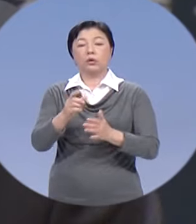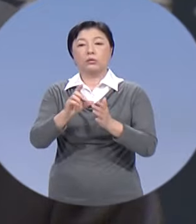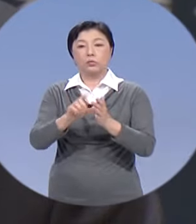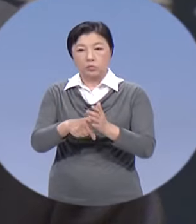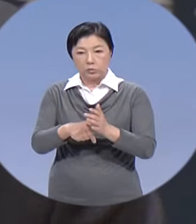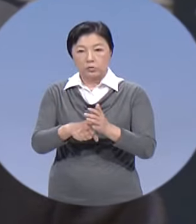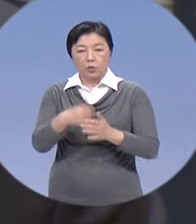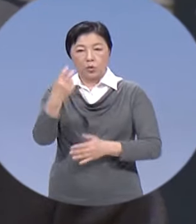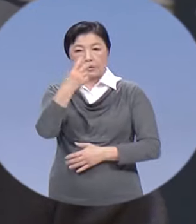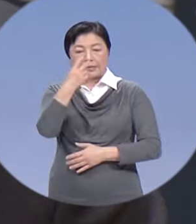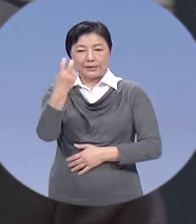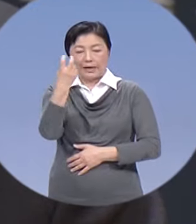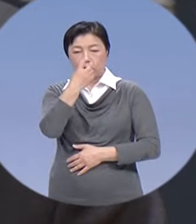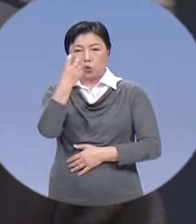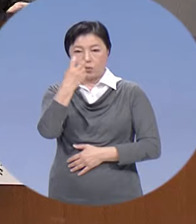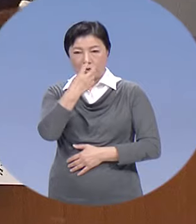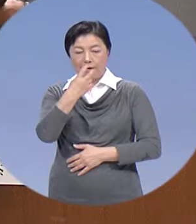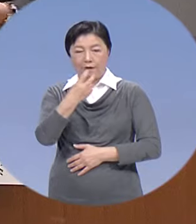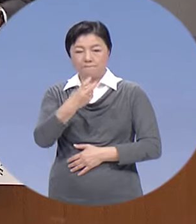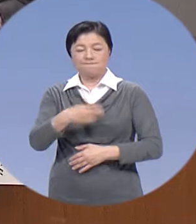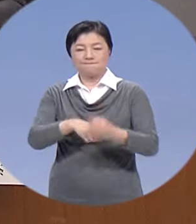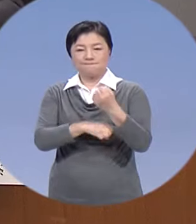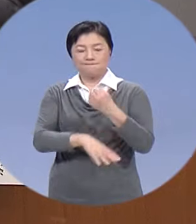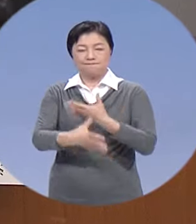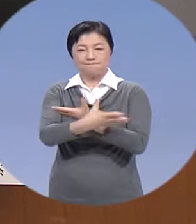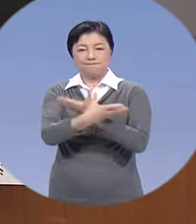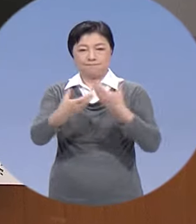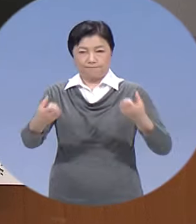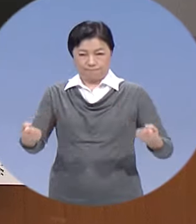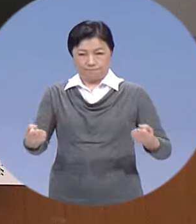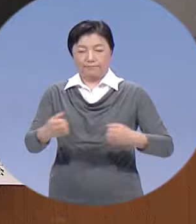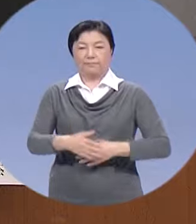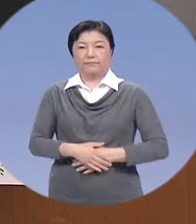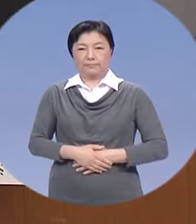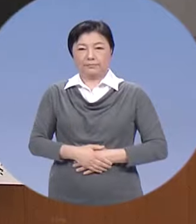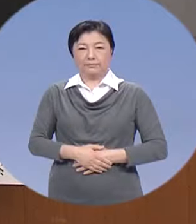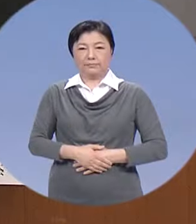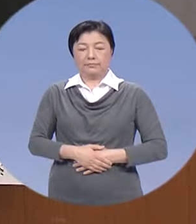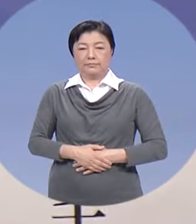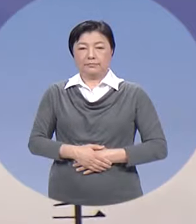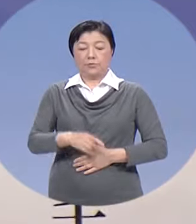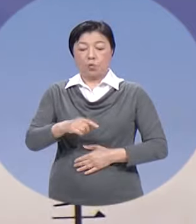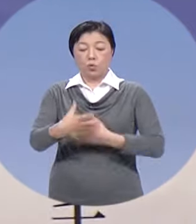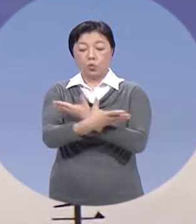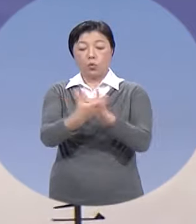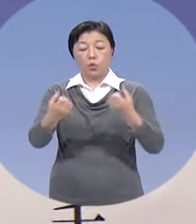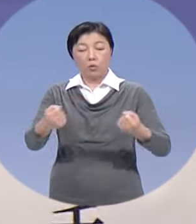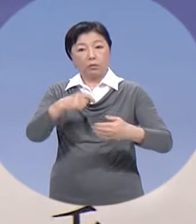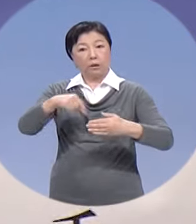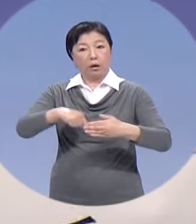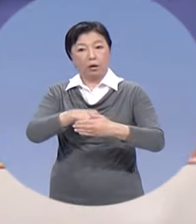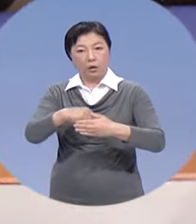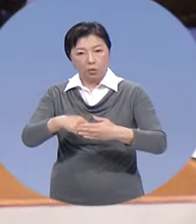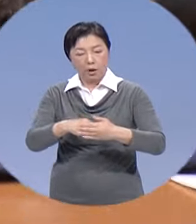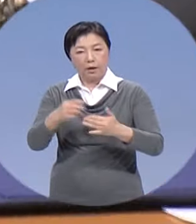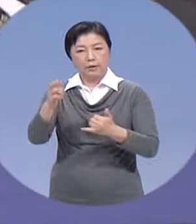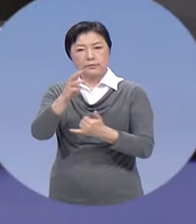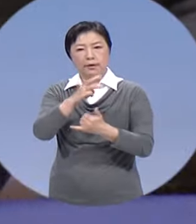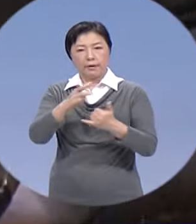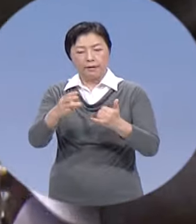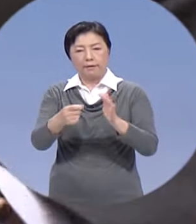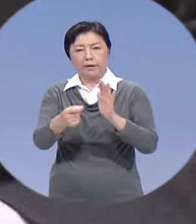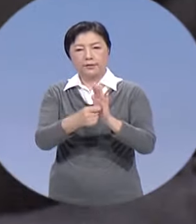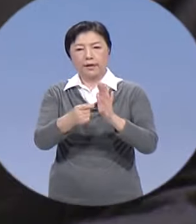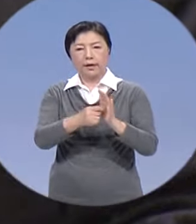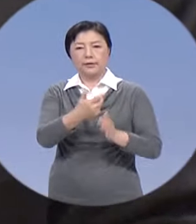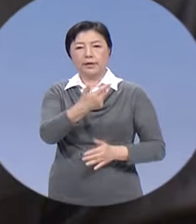認定調査に関する基本協定の締結式が行われました。この協定は災害により被災した